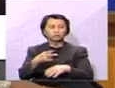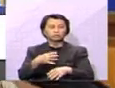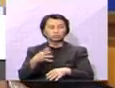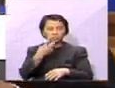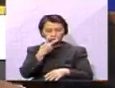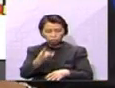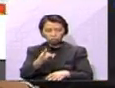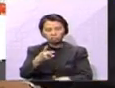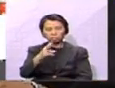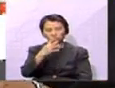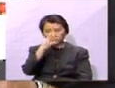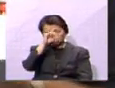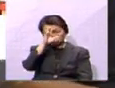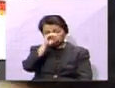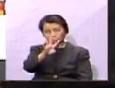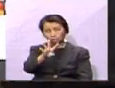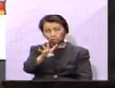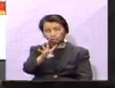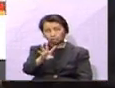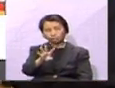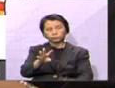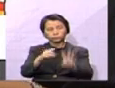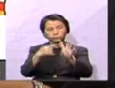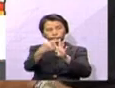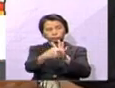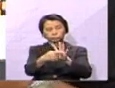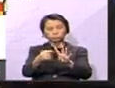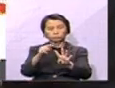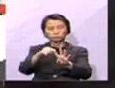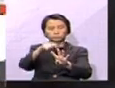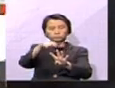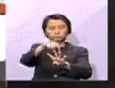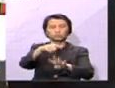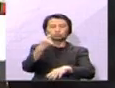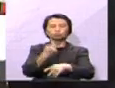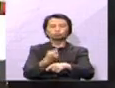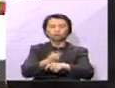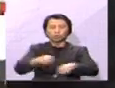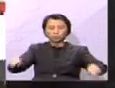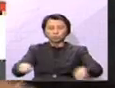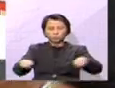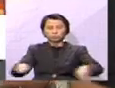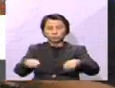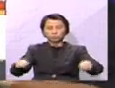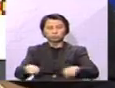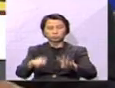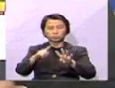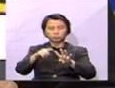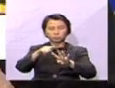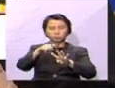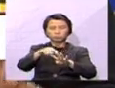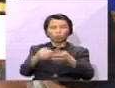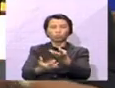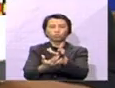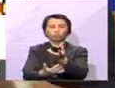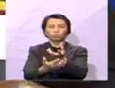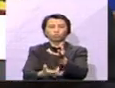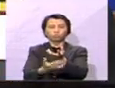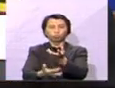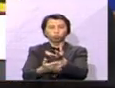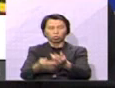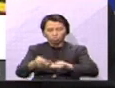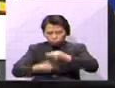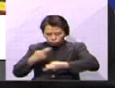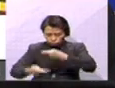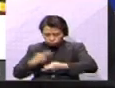bahawa empat lelaki ini tiga daripada daripadanya adalah tukang masak iaitu tukang berebuslah dia tukang